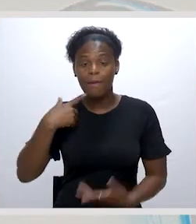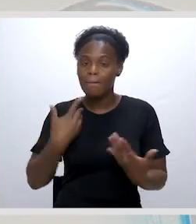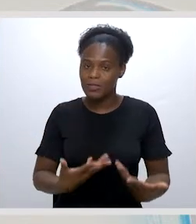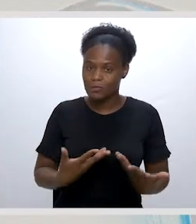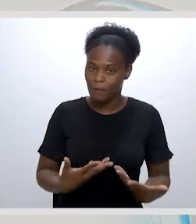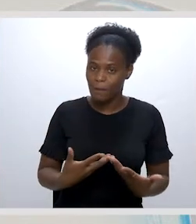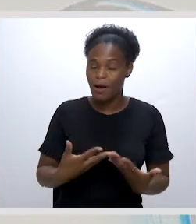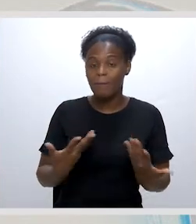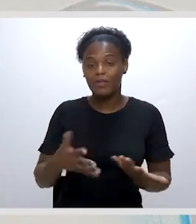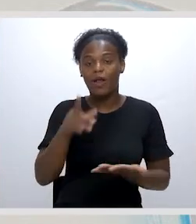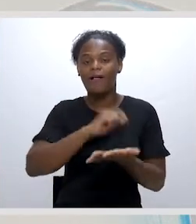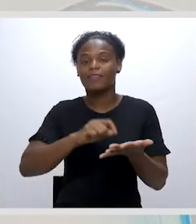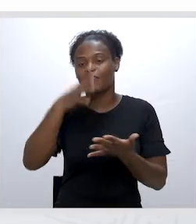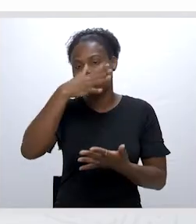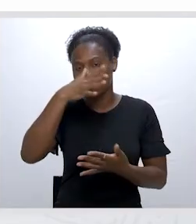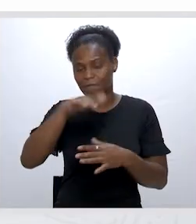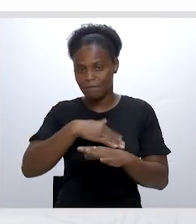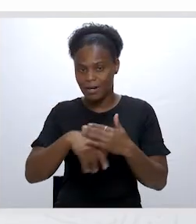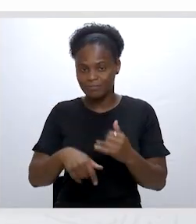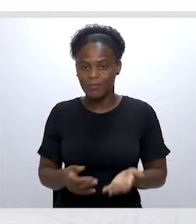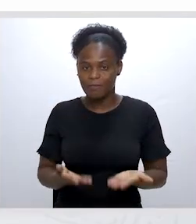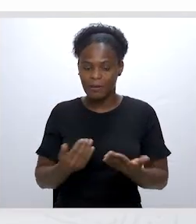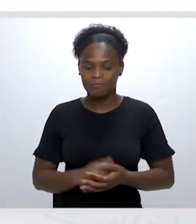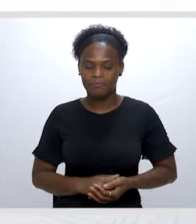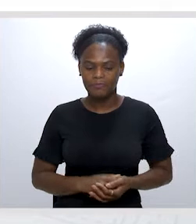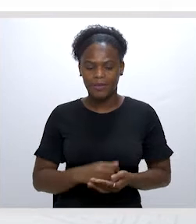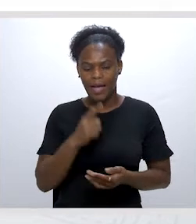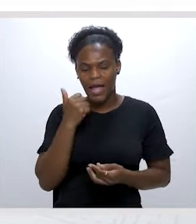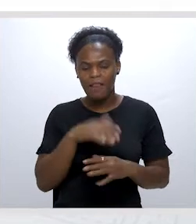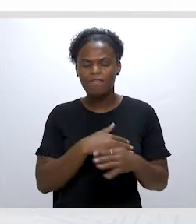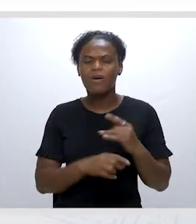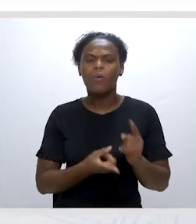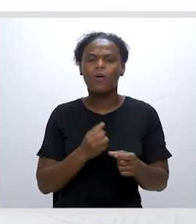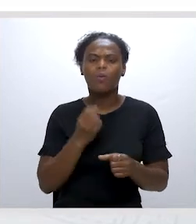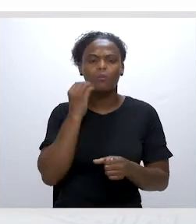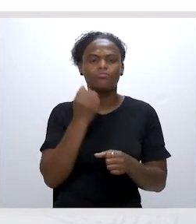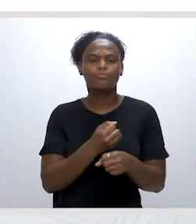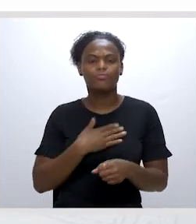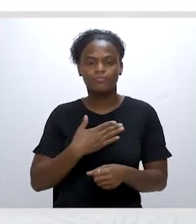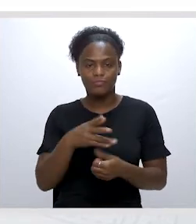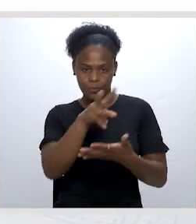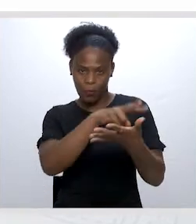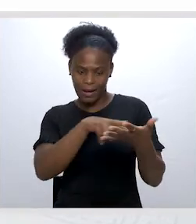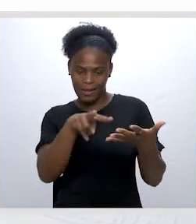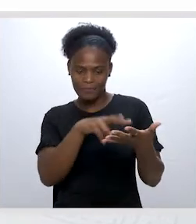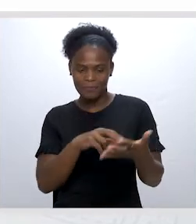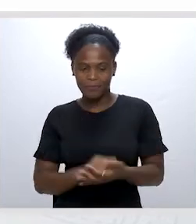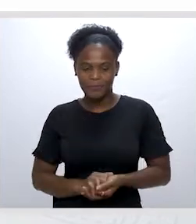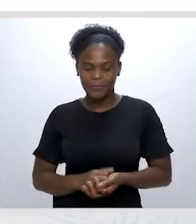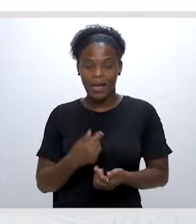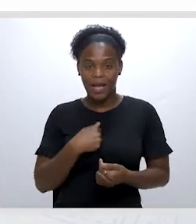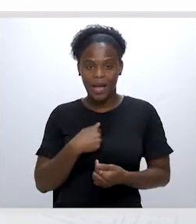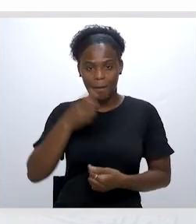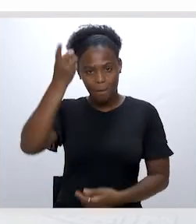l'activité. On y va. Qu'est-ce qu'ils font comme métier? Lis. Je suis